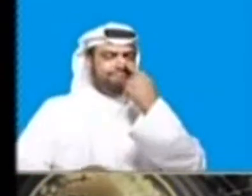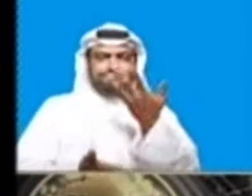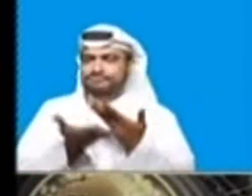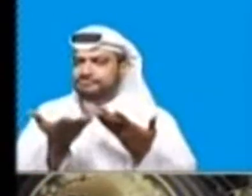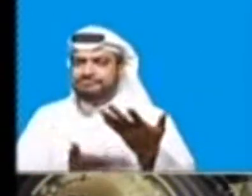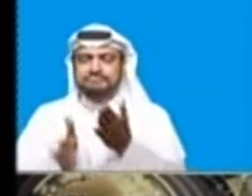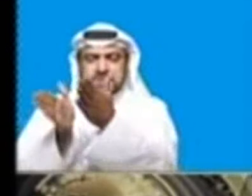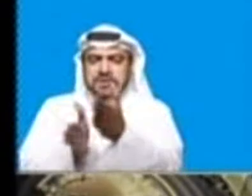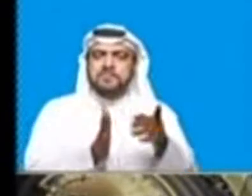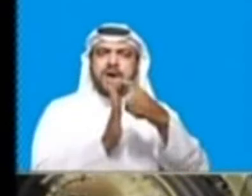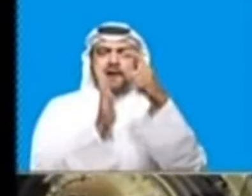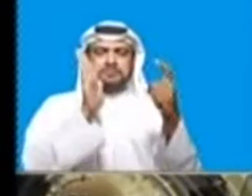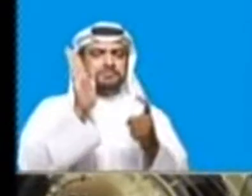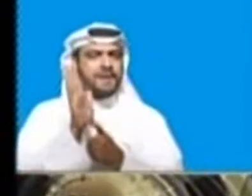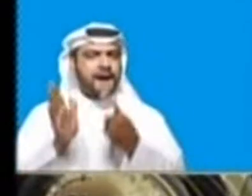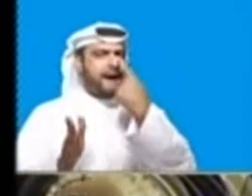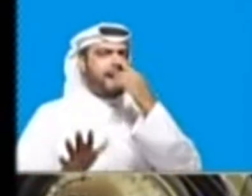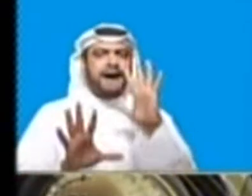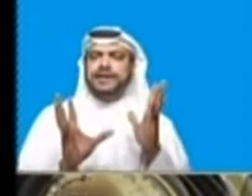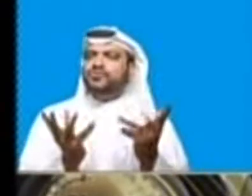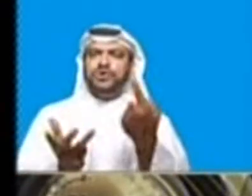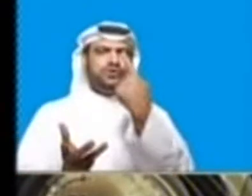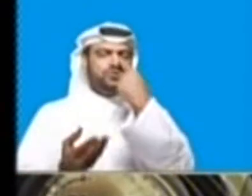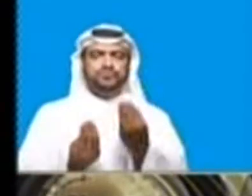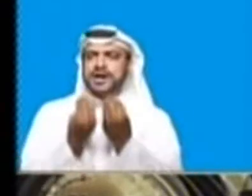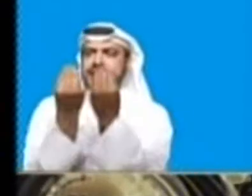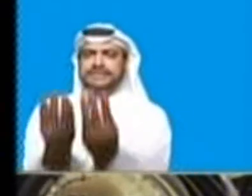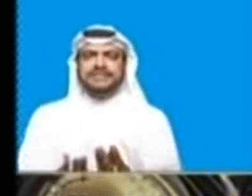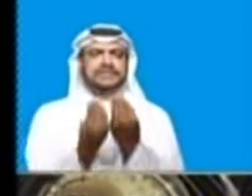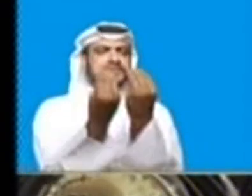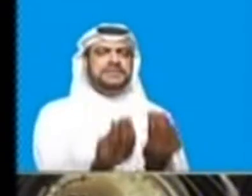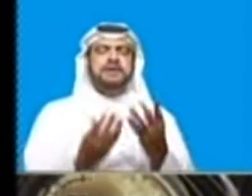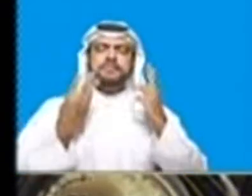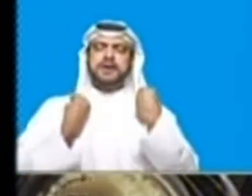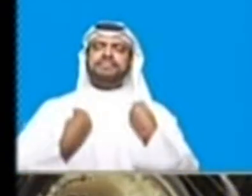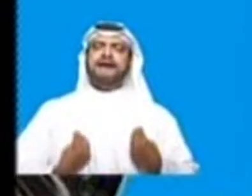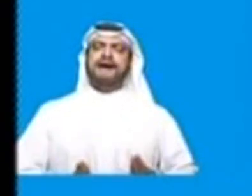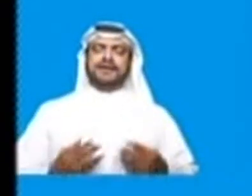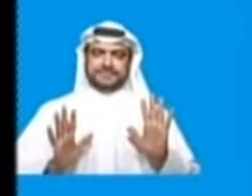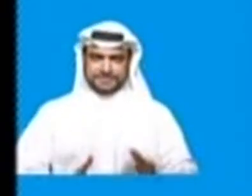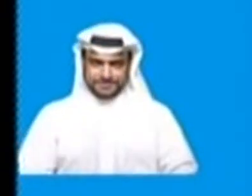خلال تنسيقه ومتابعة شؤون الحجاج وتقديم جميع الإمكانات اللازمة لهم.